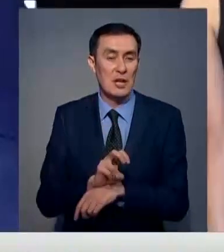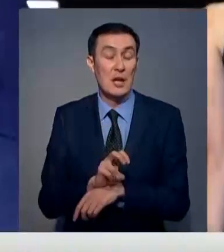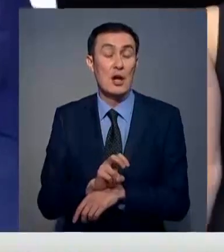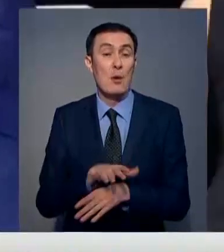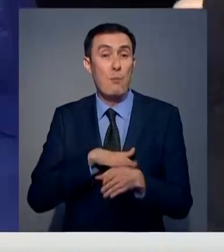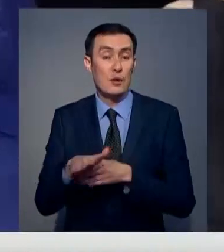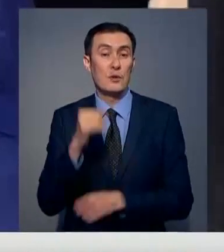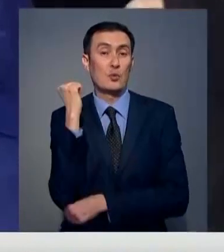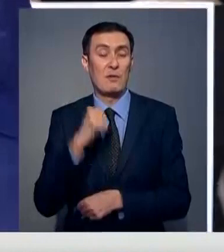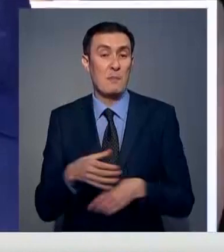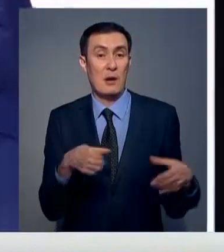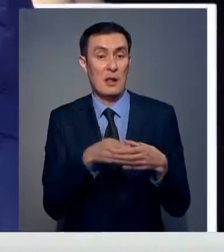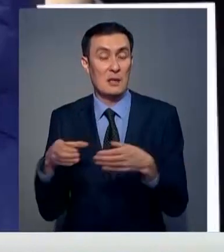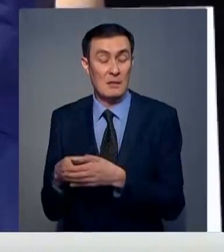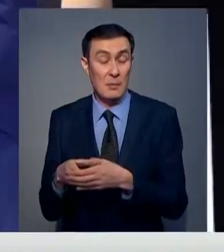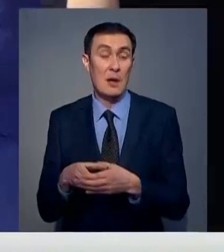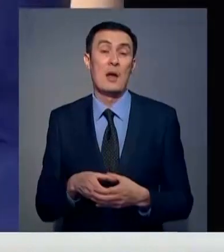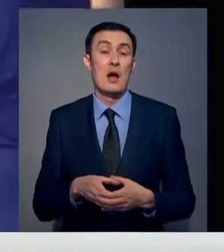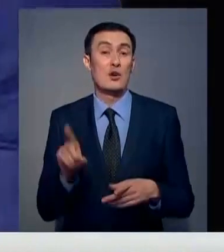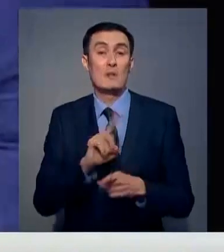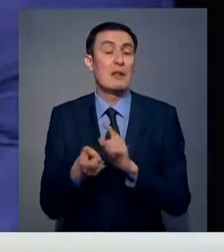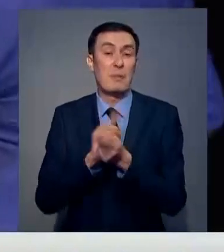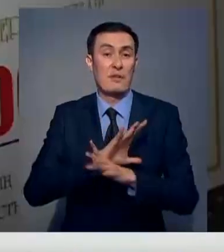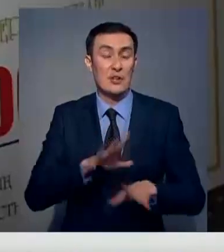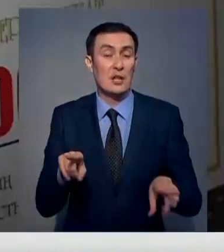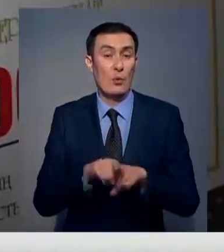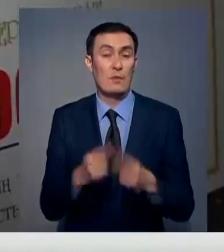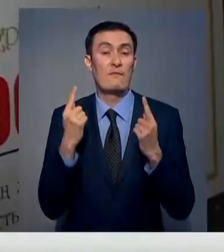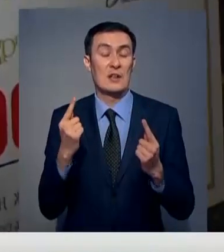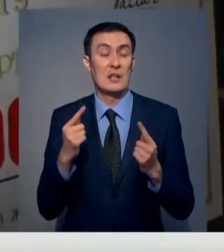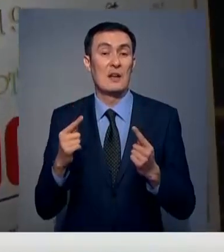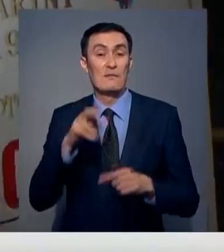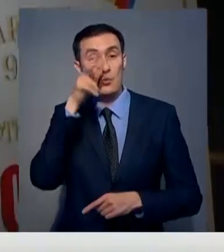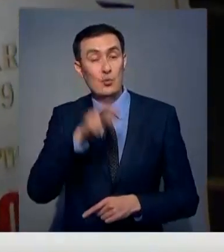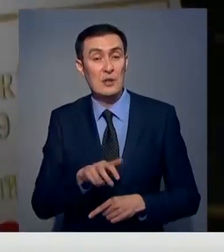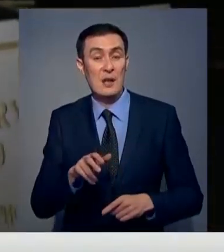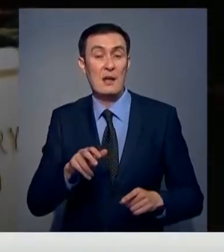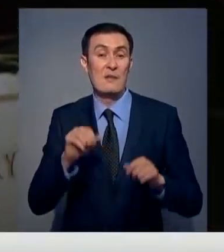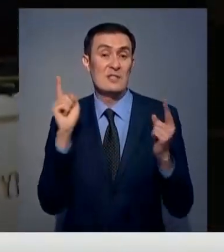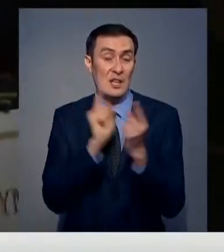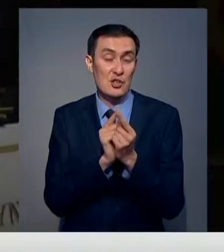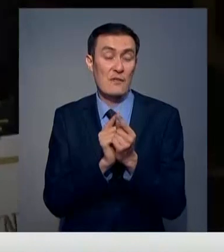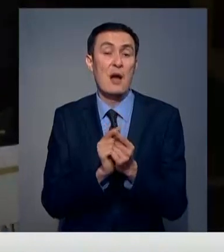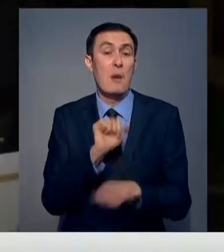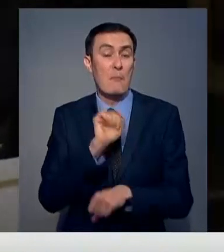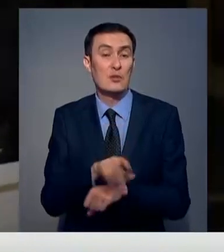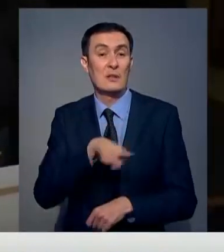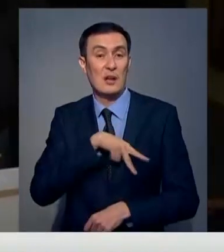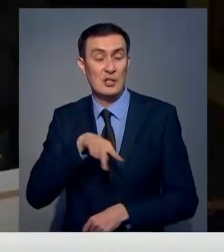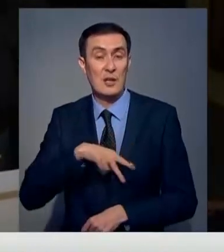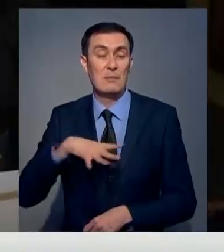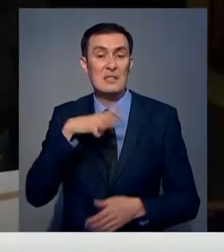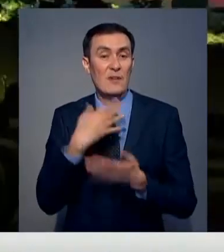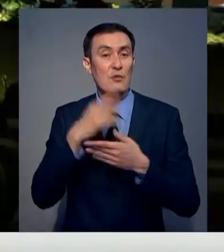целыми трудовыми коллективами. А чтобы не превращать столь важное событие в скучное собрание, в паузах между награждениями